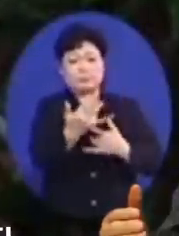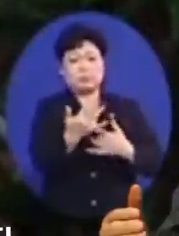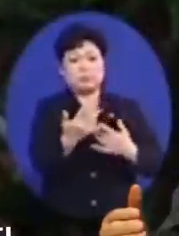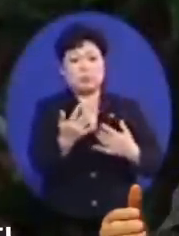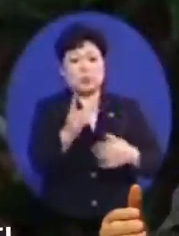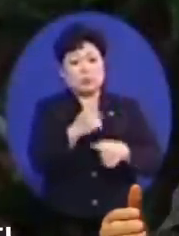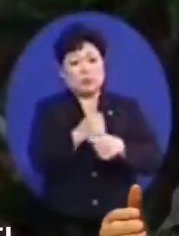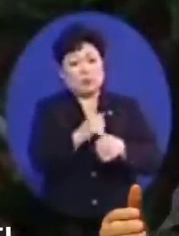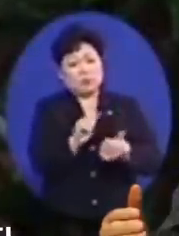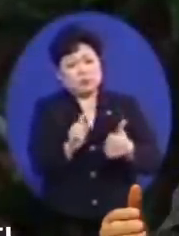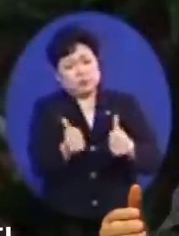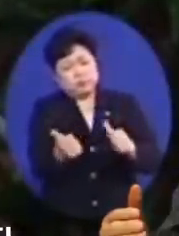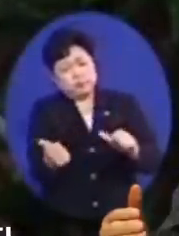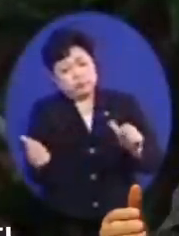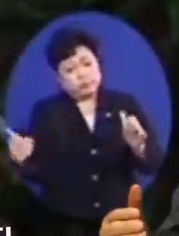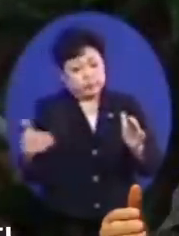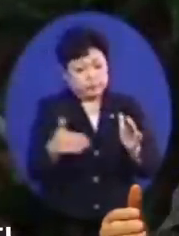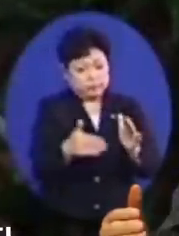안타 죽을 수가 없습니다.